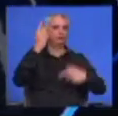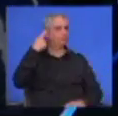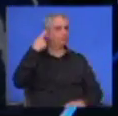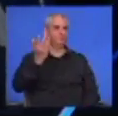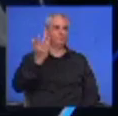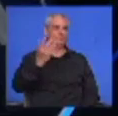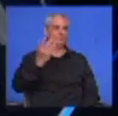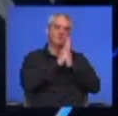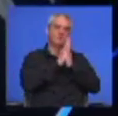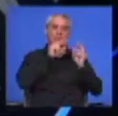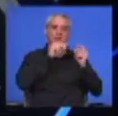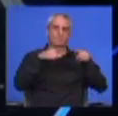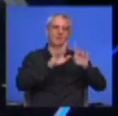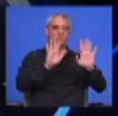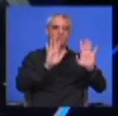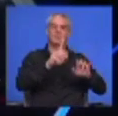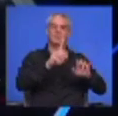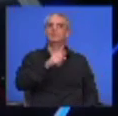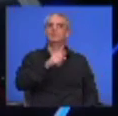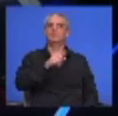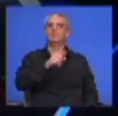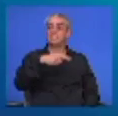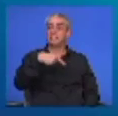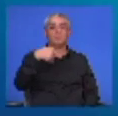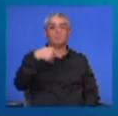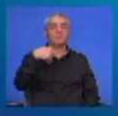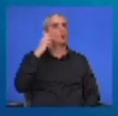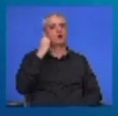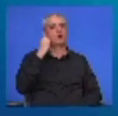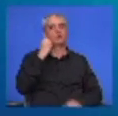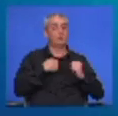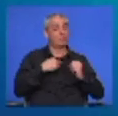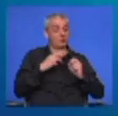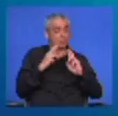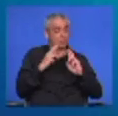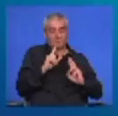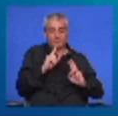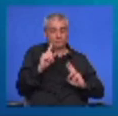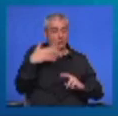חברים, לא לדבר יחד, תודה. הימים יהיו עוד מאוד קשים, אנחנו מקווים שלא יהיה דם,